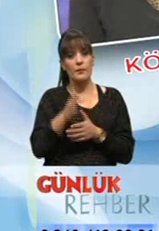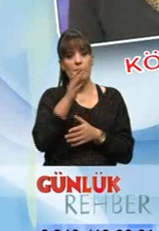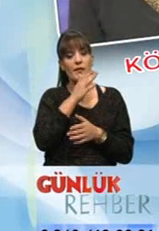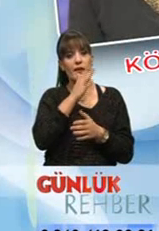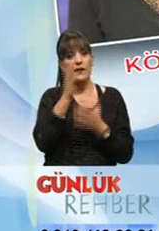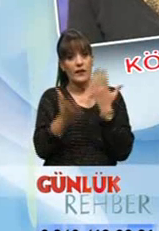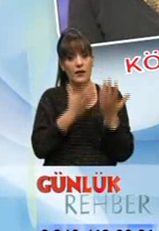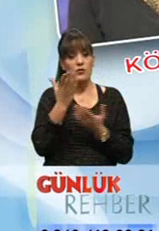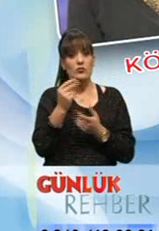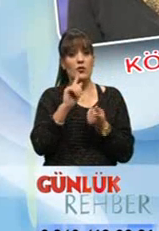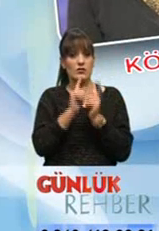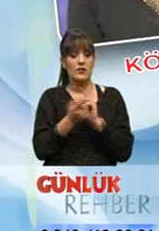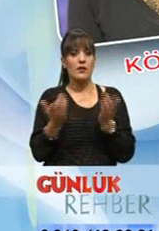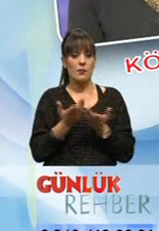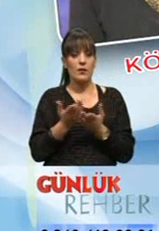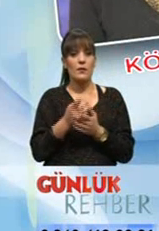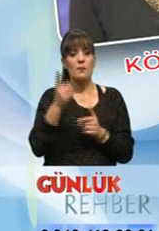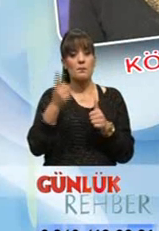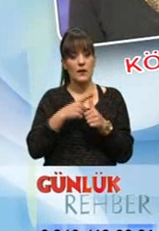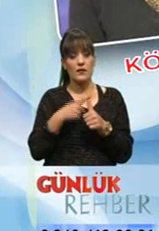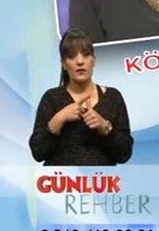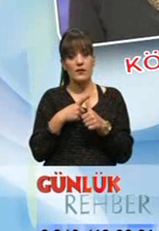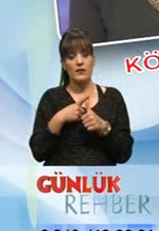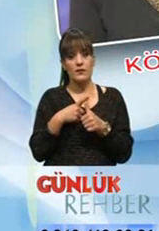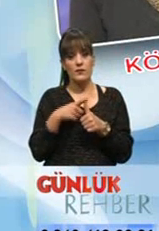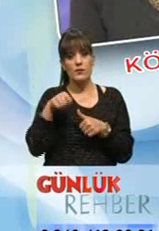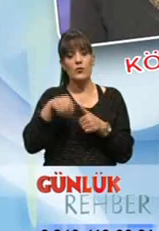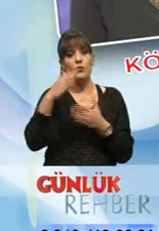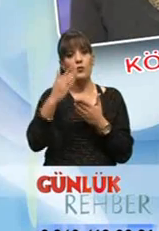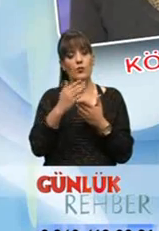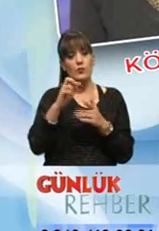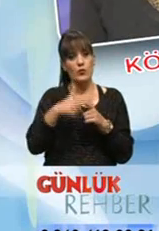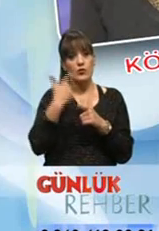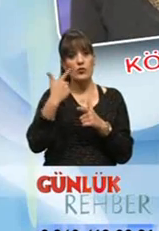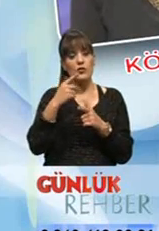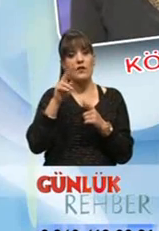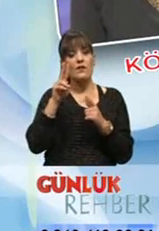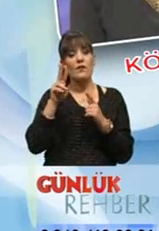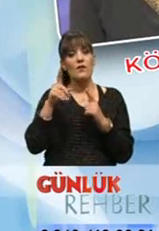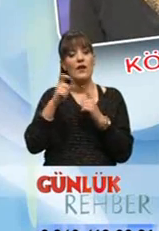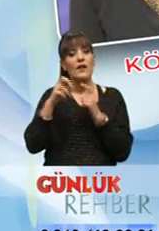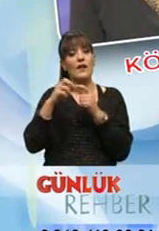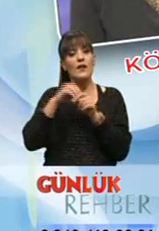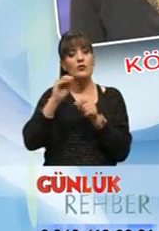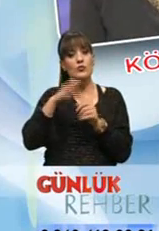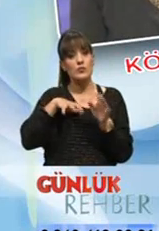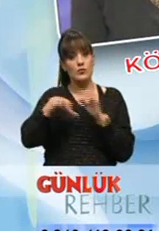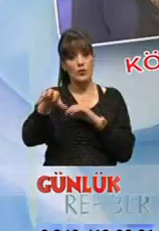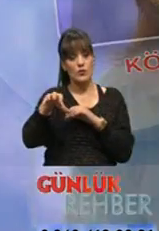Bilgi kaynaklarımız çok çeşitli tabii. Birincisi bu proje VDR'in çocuk